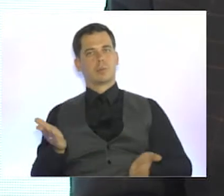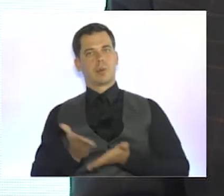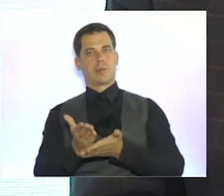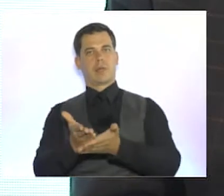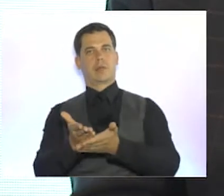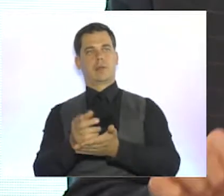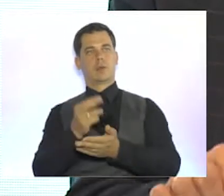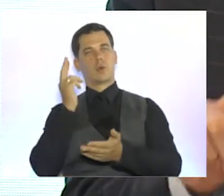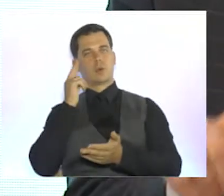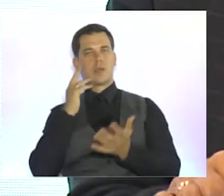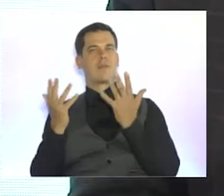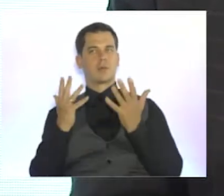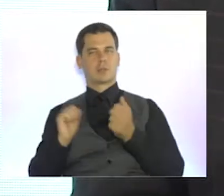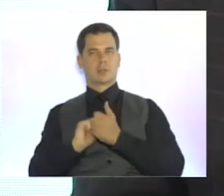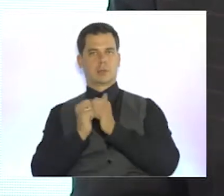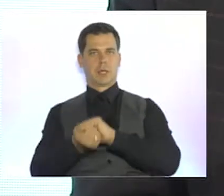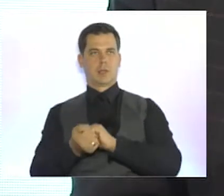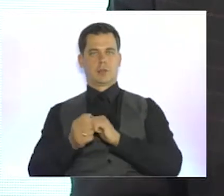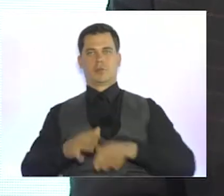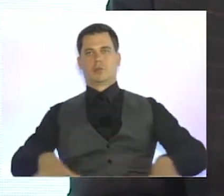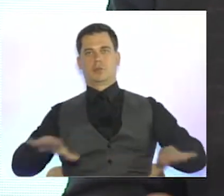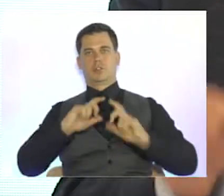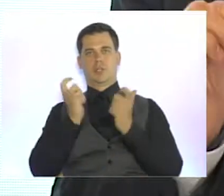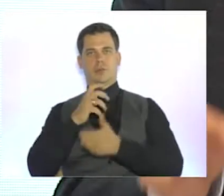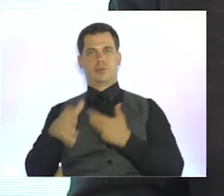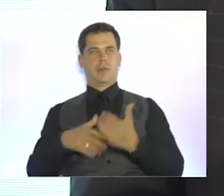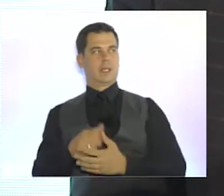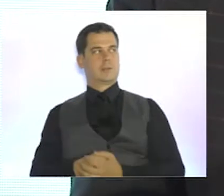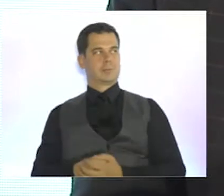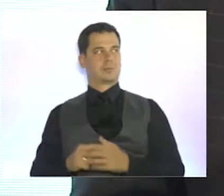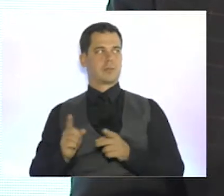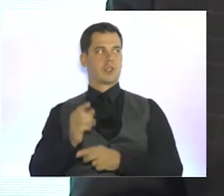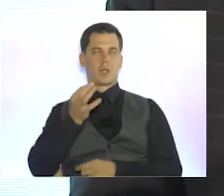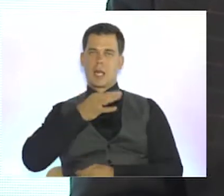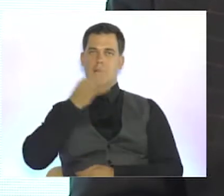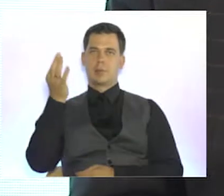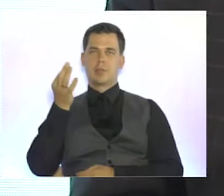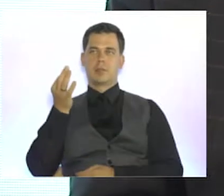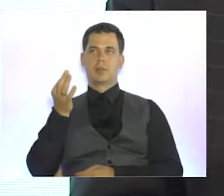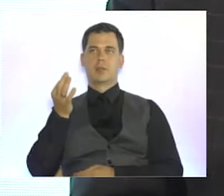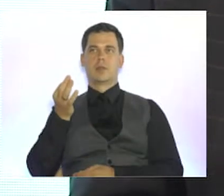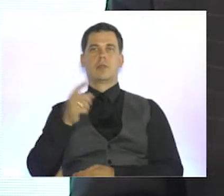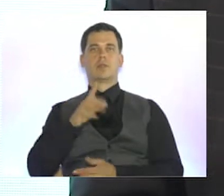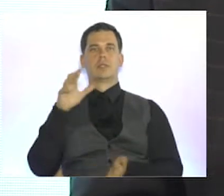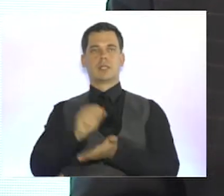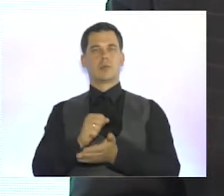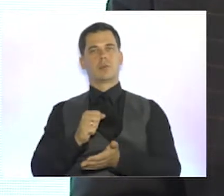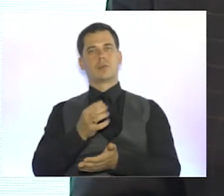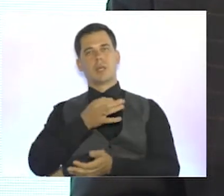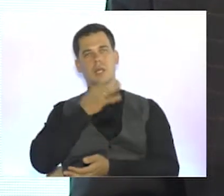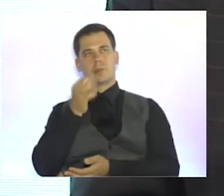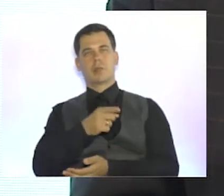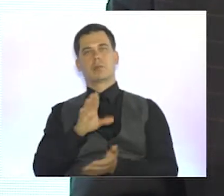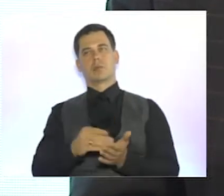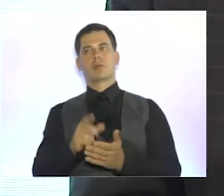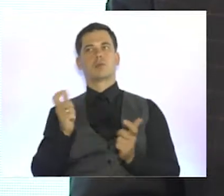w zrozumieniu zmian zachodzących w współczesnym świecie. Być może czasami lepiej byłoby, gdyby zajmowali się tym, co